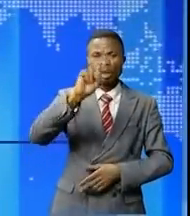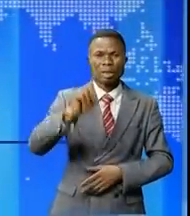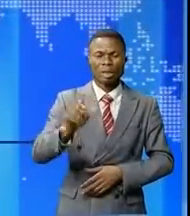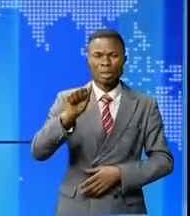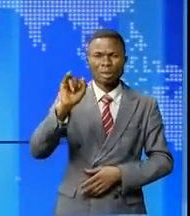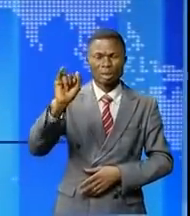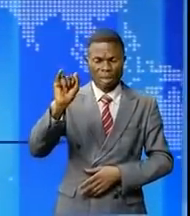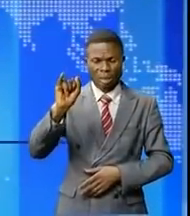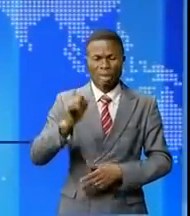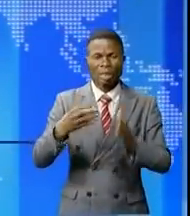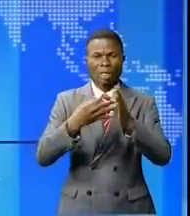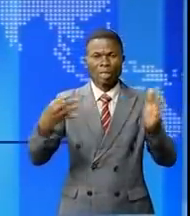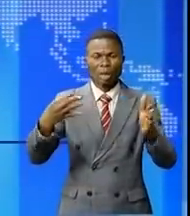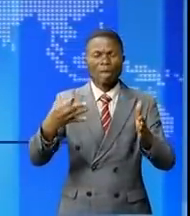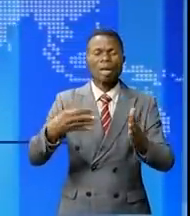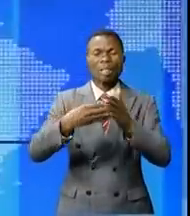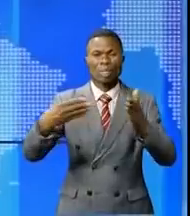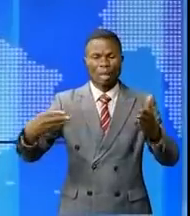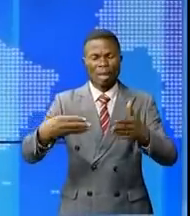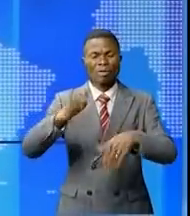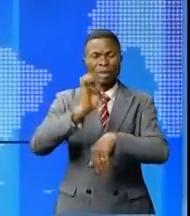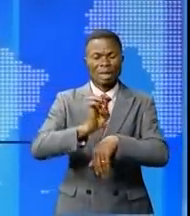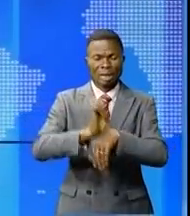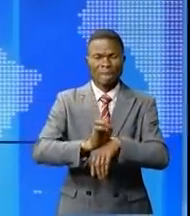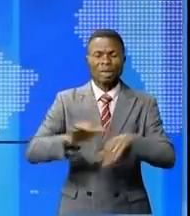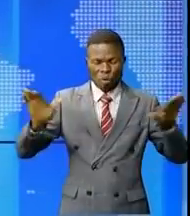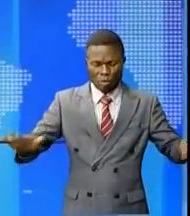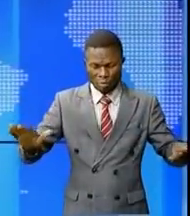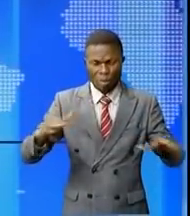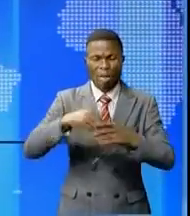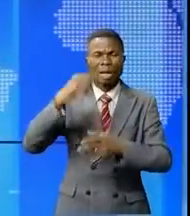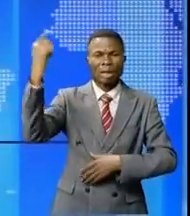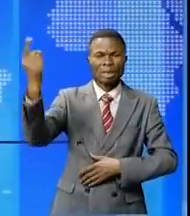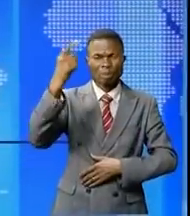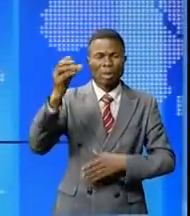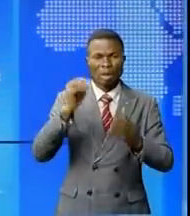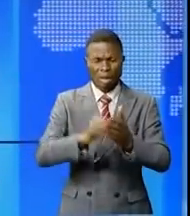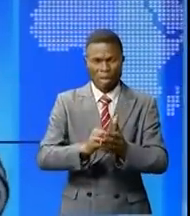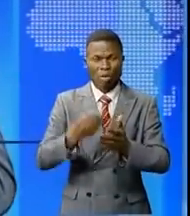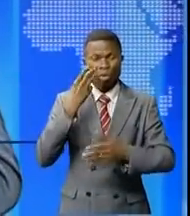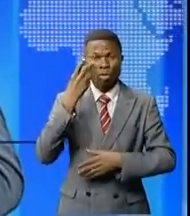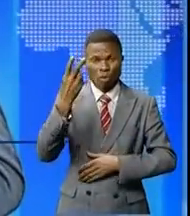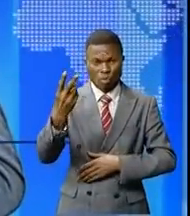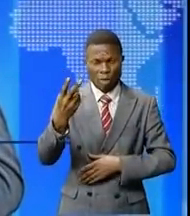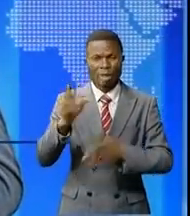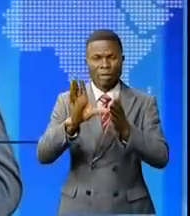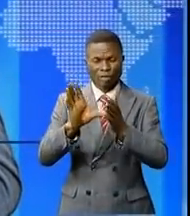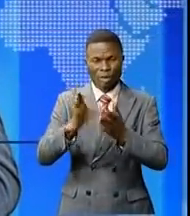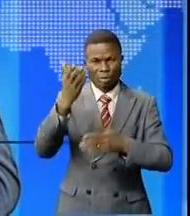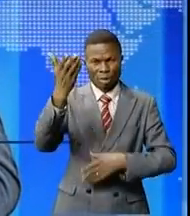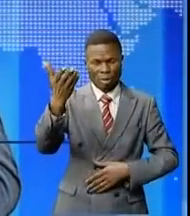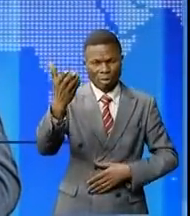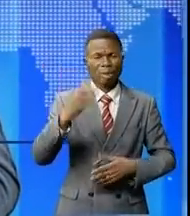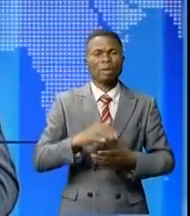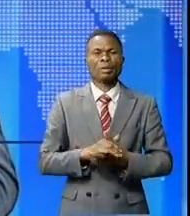neuvième au monde des par sa superficie encore une fois rétro vengeant rennais lobo et chine bitat dans ce